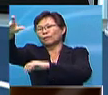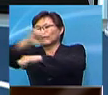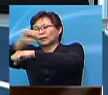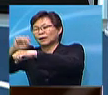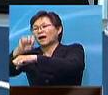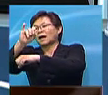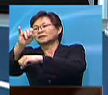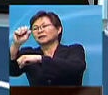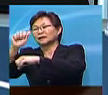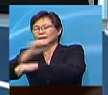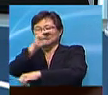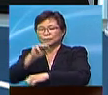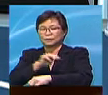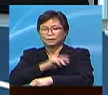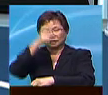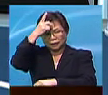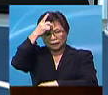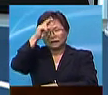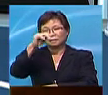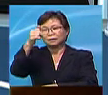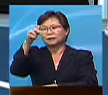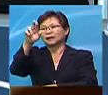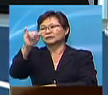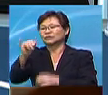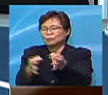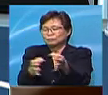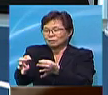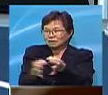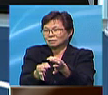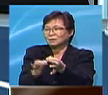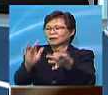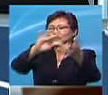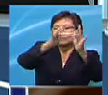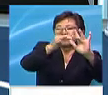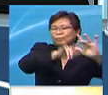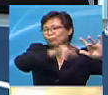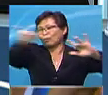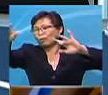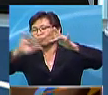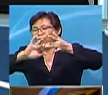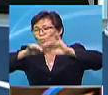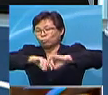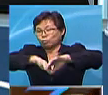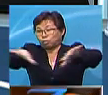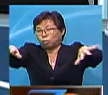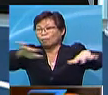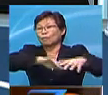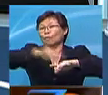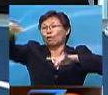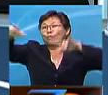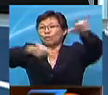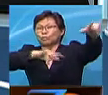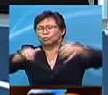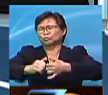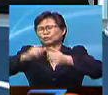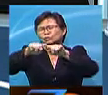siia menterinya Datuk Seri Nazri Aziz menjelaskan jaringan penerbangan yang meluas terutama destinasi